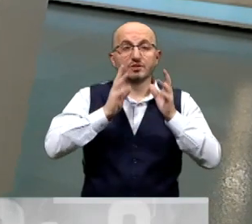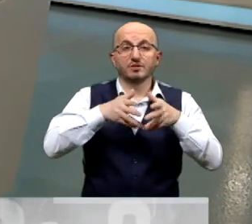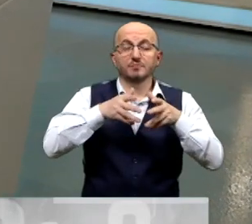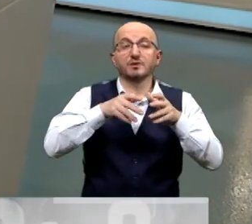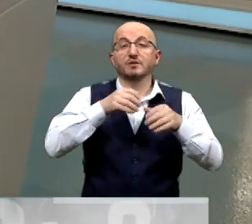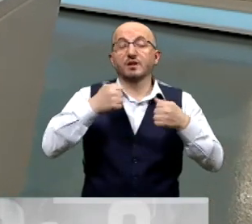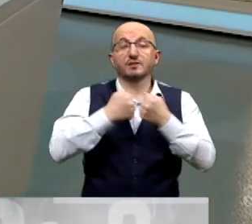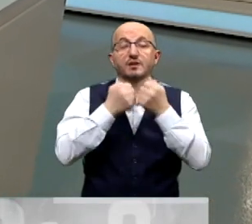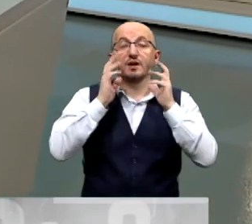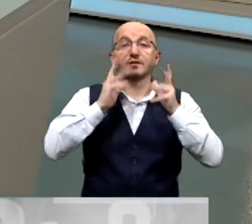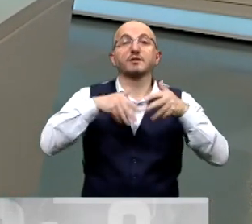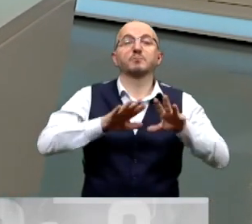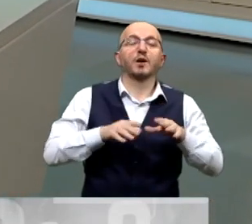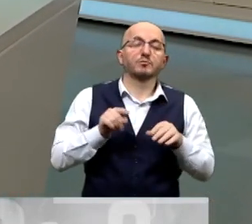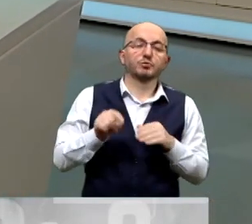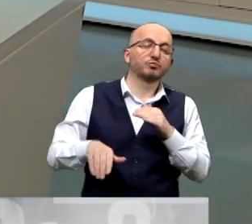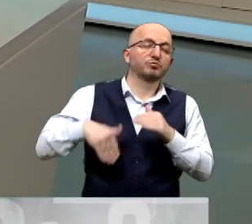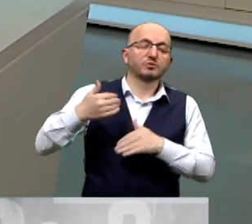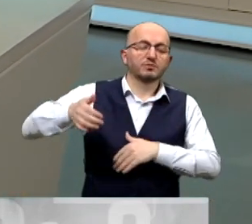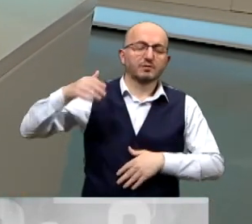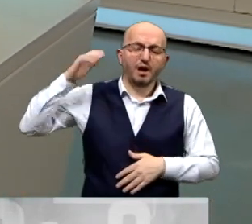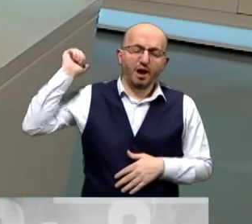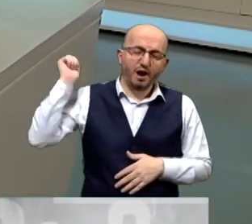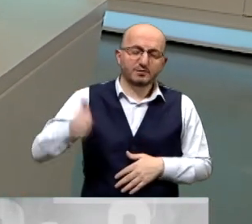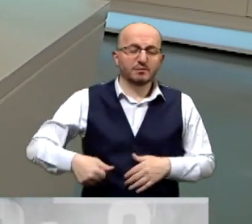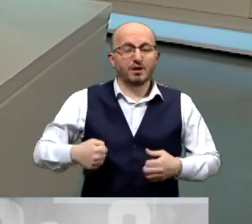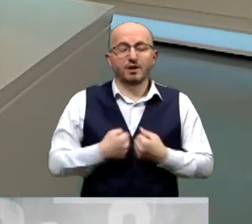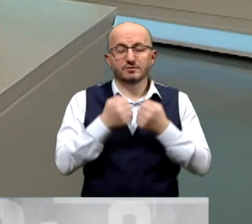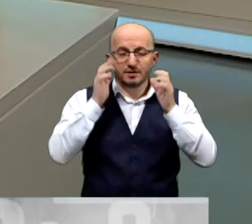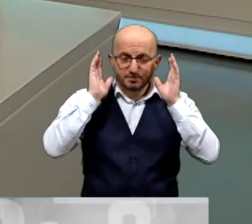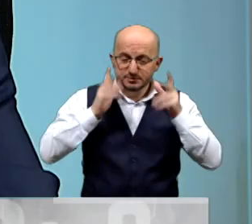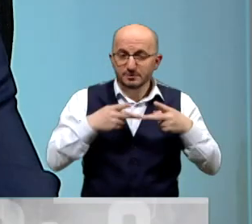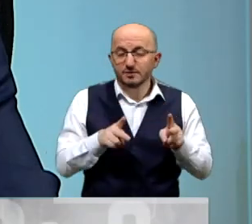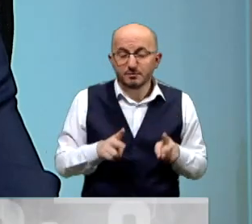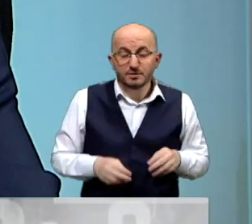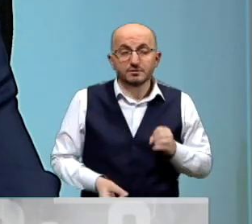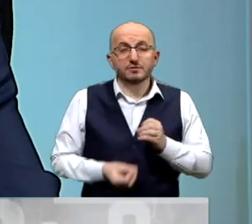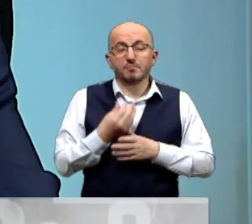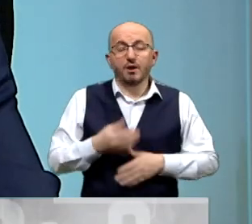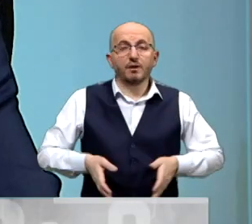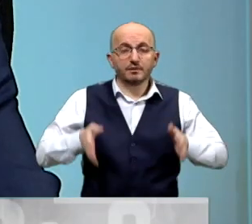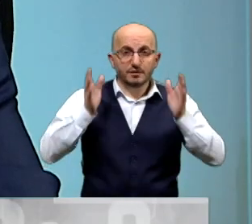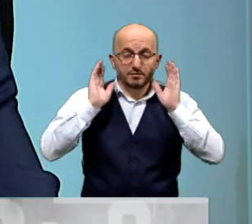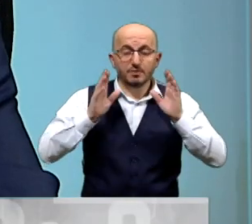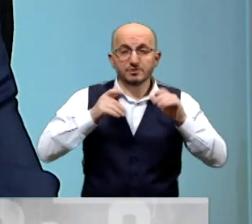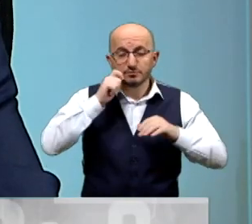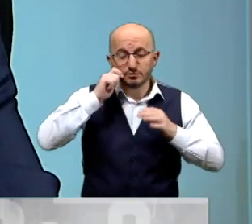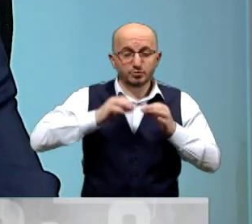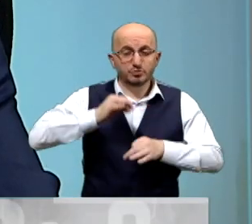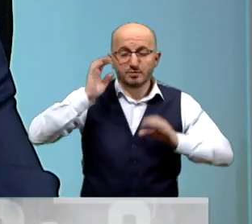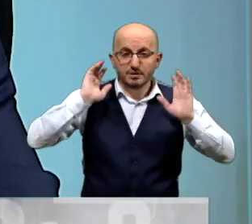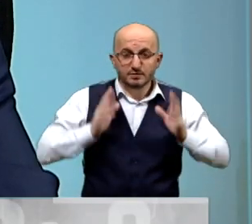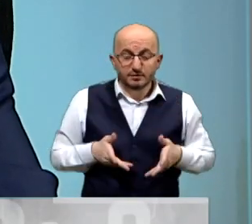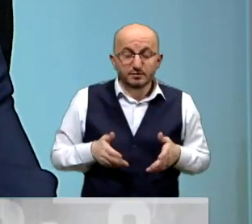dışındaki vakitlerde her zaman kaza namazı kılabiliriz diyelim ki sabah namazı Bir müslüman kıldı